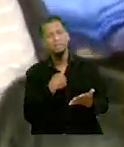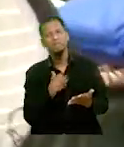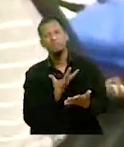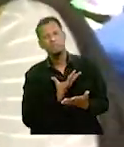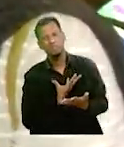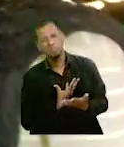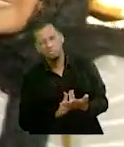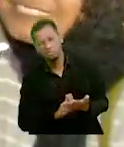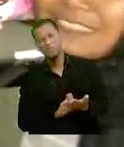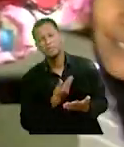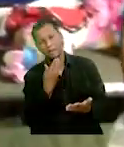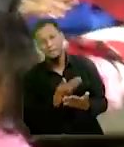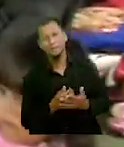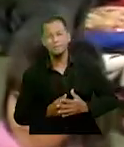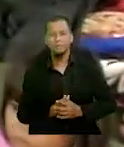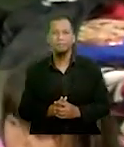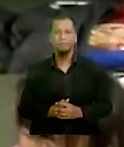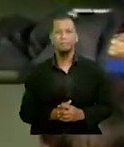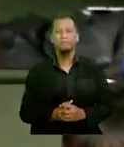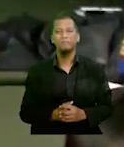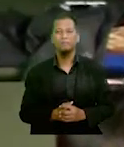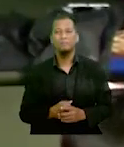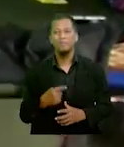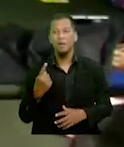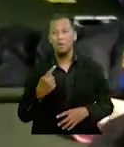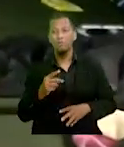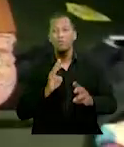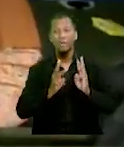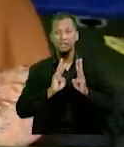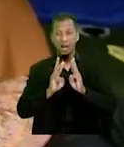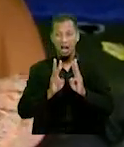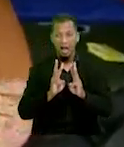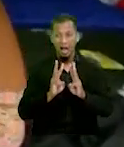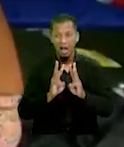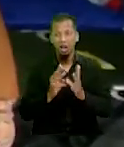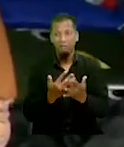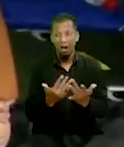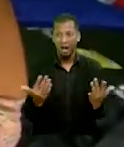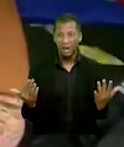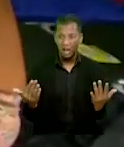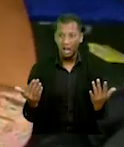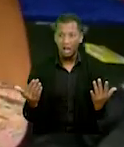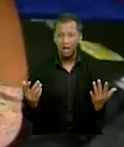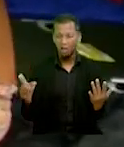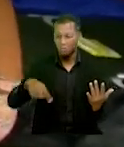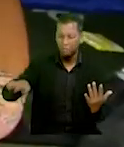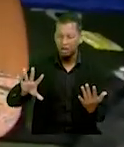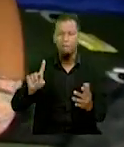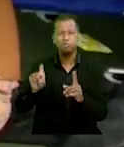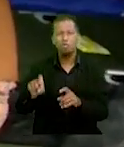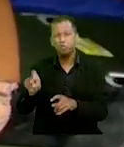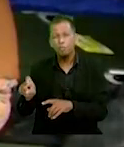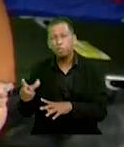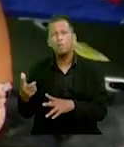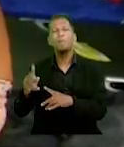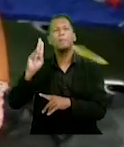terima kasih Ibu. Ya pemirsa, demikian tadi wawancara saya dengan salah satu warga yang terdampak. Memang disampaikan dibutuhkan turun tangan dari pemerintah,